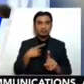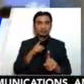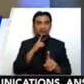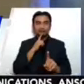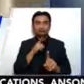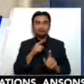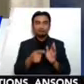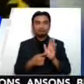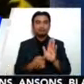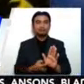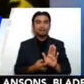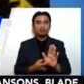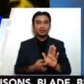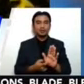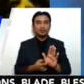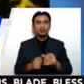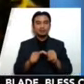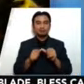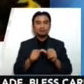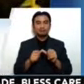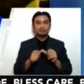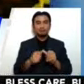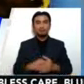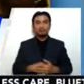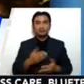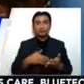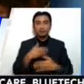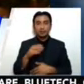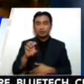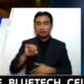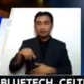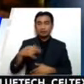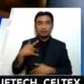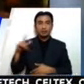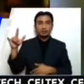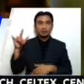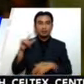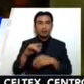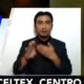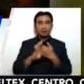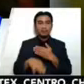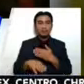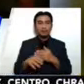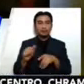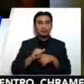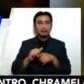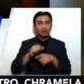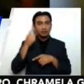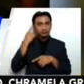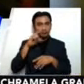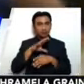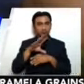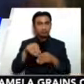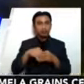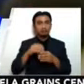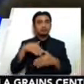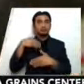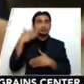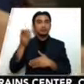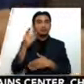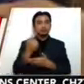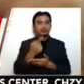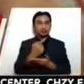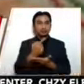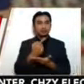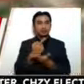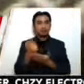lumipad naman ngayong gabi si EJ obena para magbalik training para sa kompetisyong sasalihan sa susunod na linggo keep doing my best